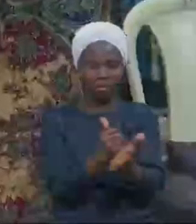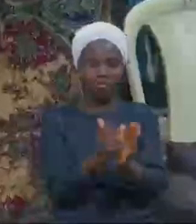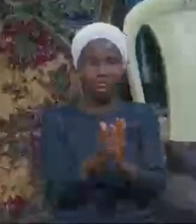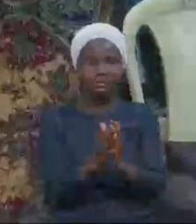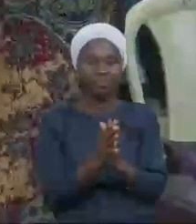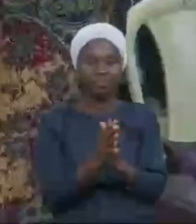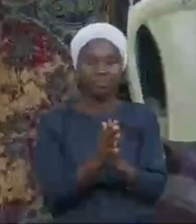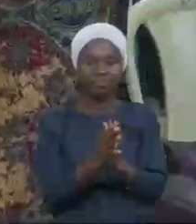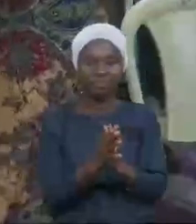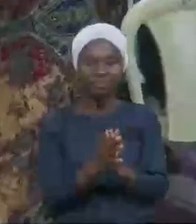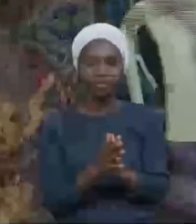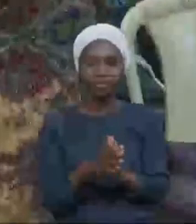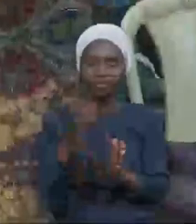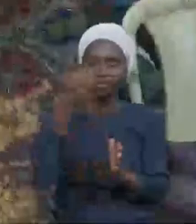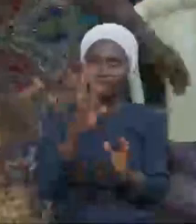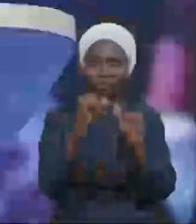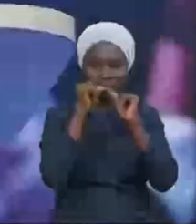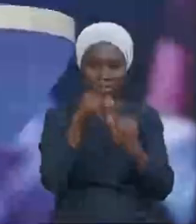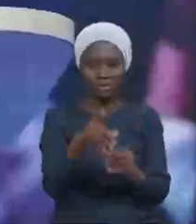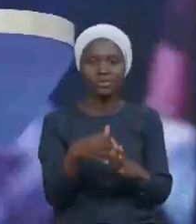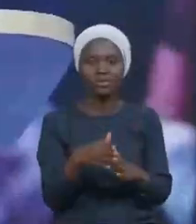Que Dieu vous bénisse, vous pouvez vous asseoir.